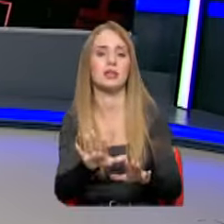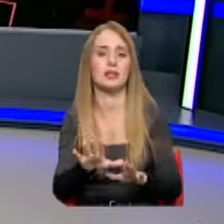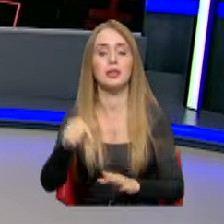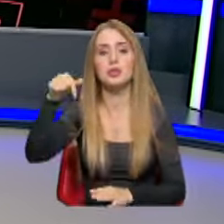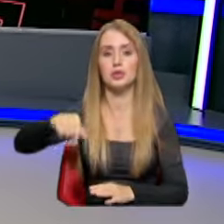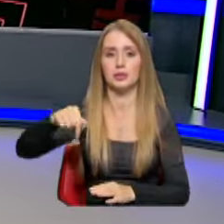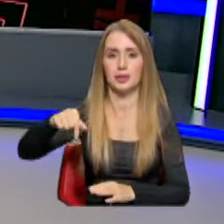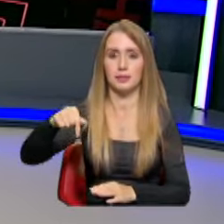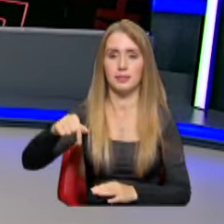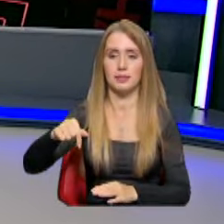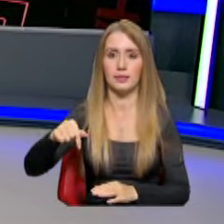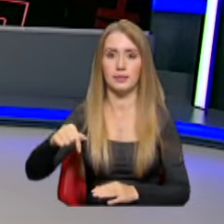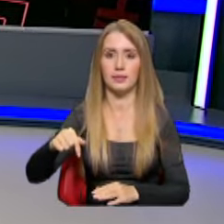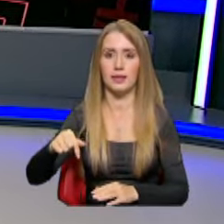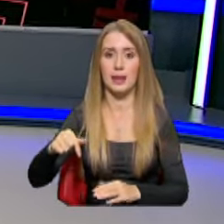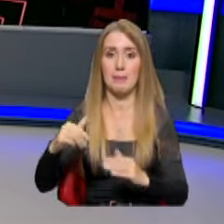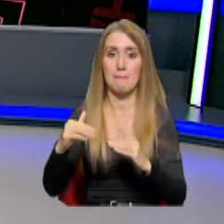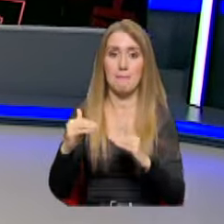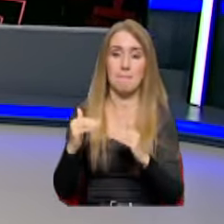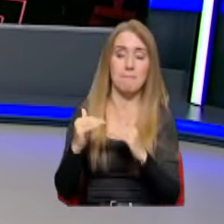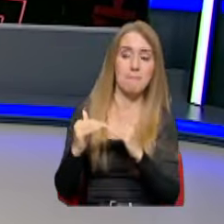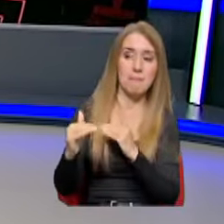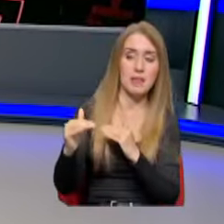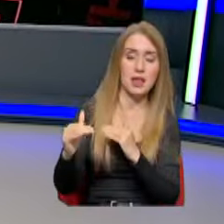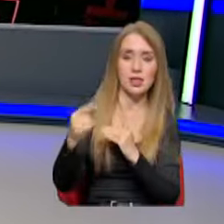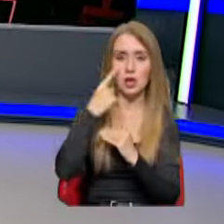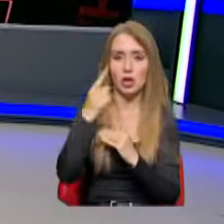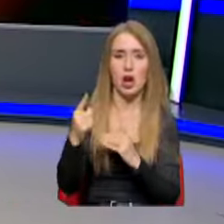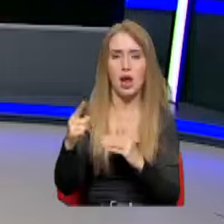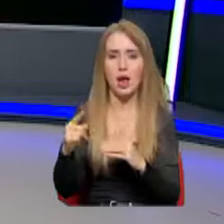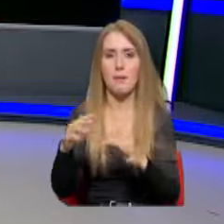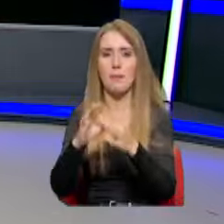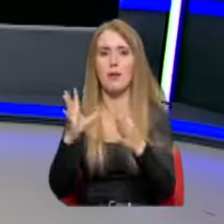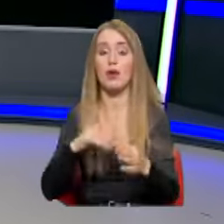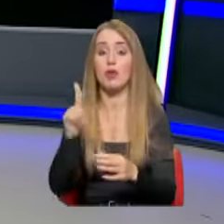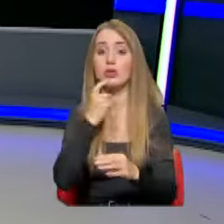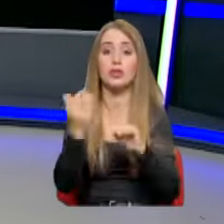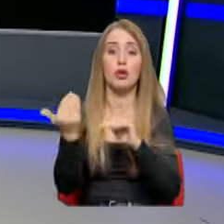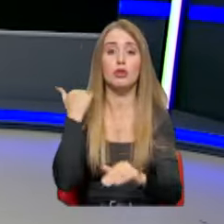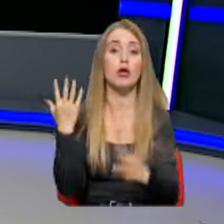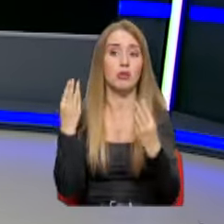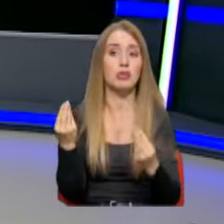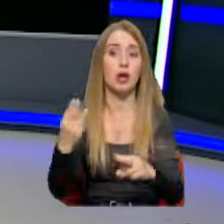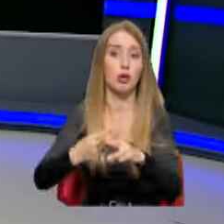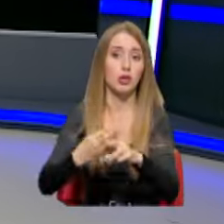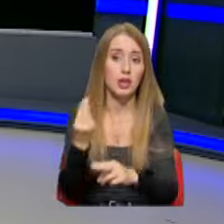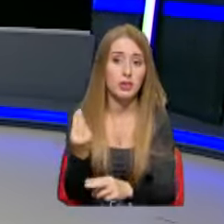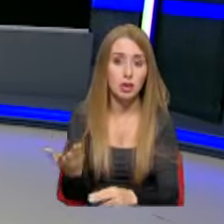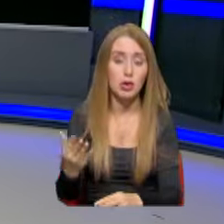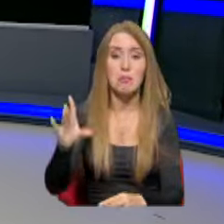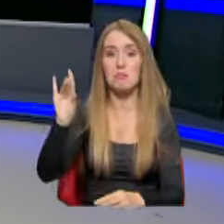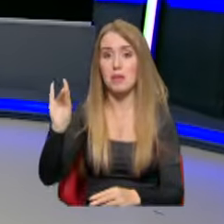Şimdi milliyetçi cephede de kırılmalar yaşanıyor. Şimdi bundan 10 yıl önce olsa, bundan 10 yıl önce sadece